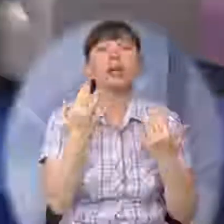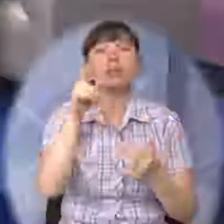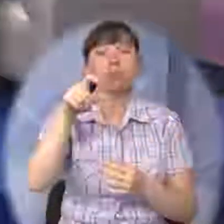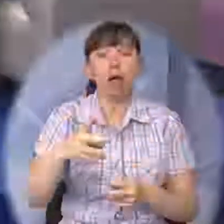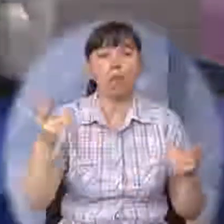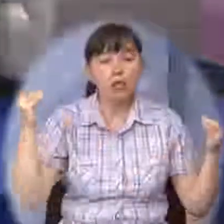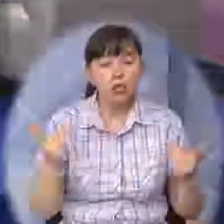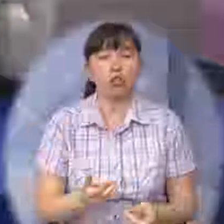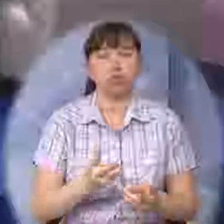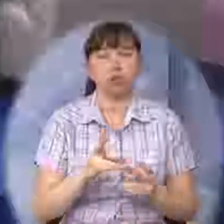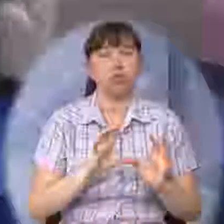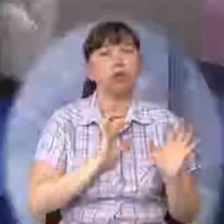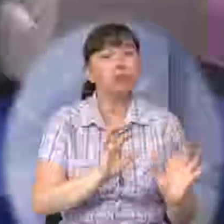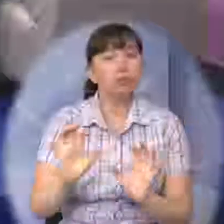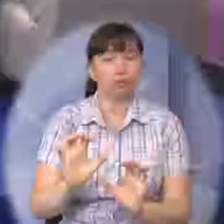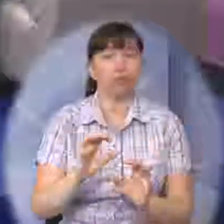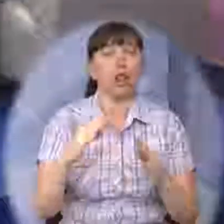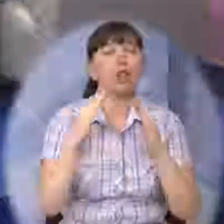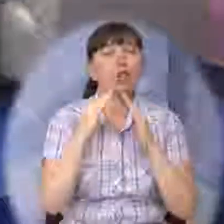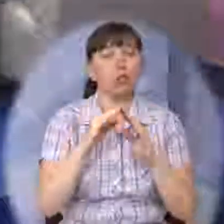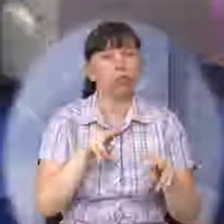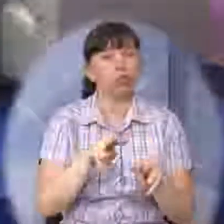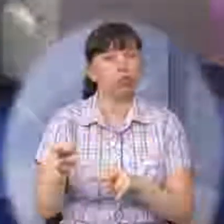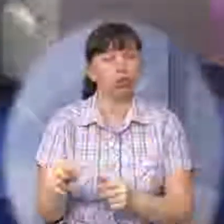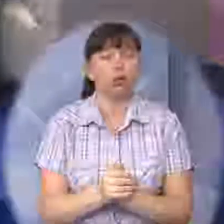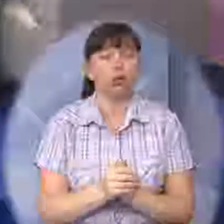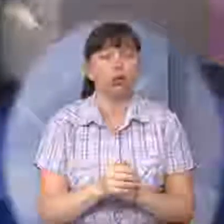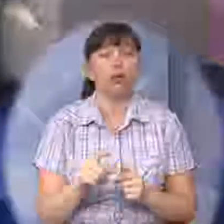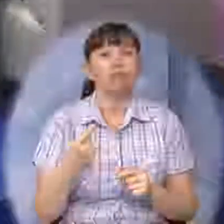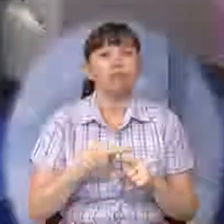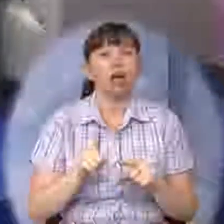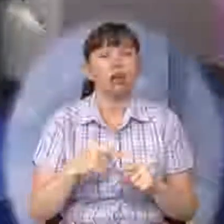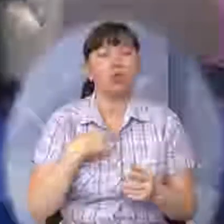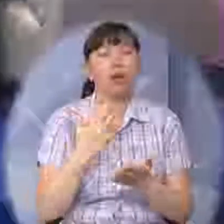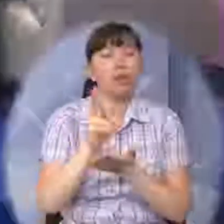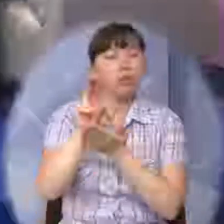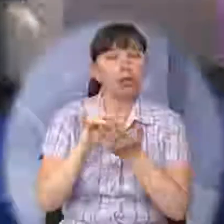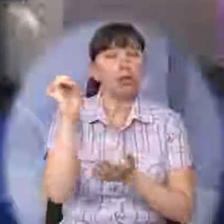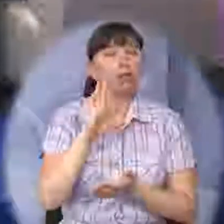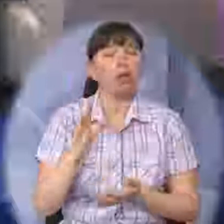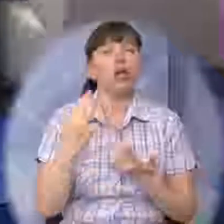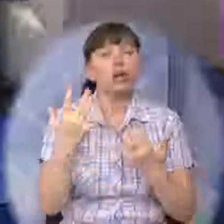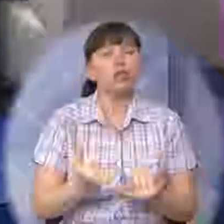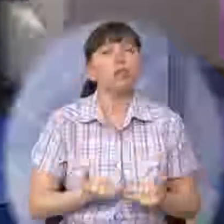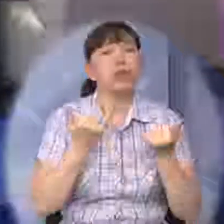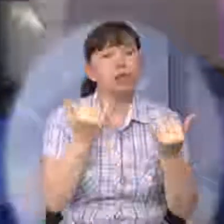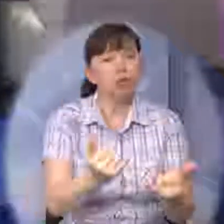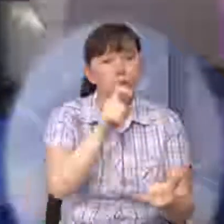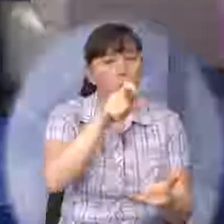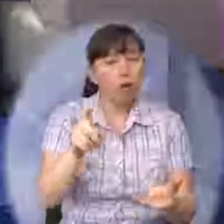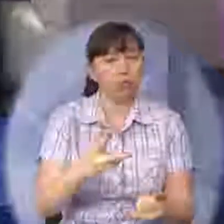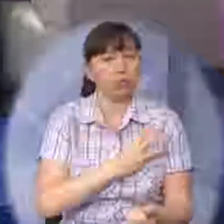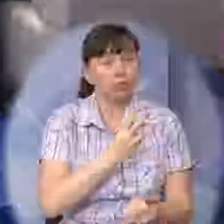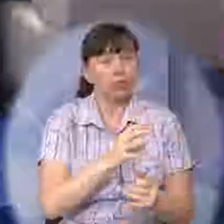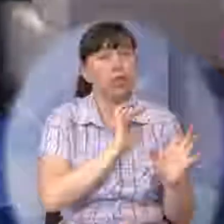au nevoie de îngrijiri la domiciliu, dincolo de cifrele standard care le avem, câți prestatori de serviciu avem în